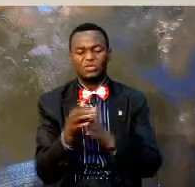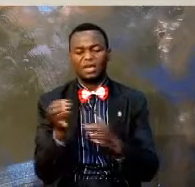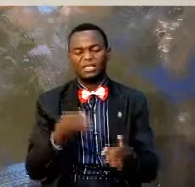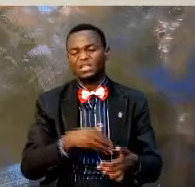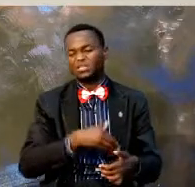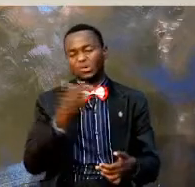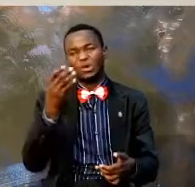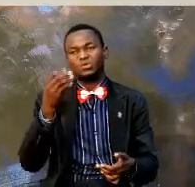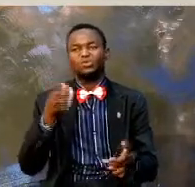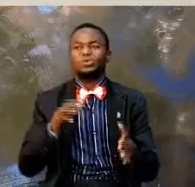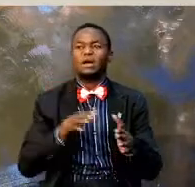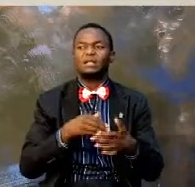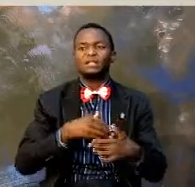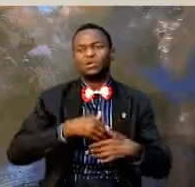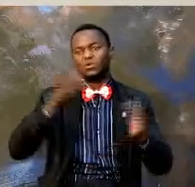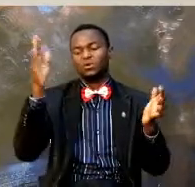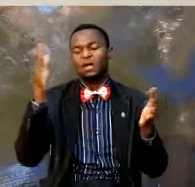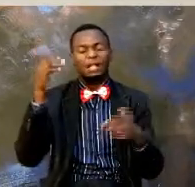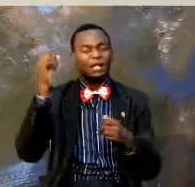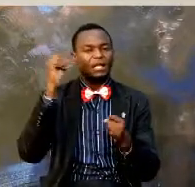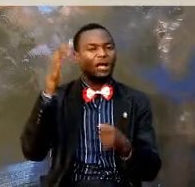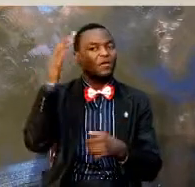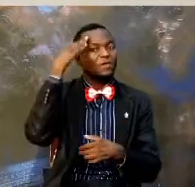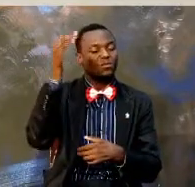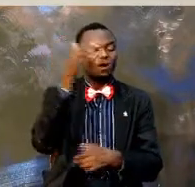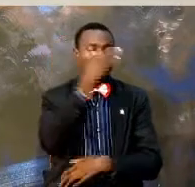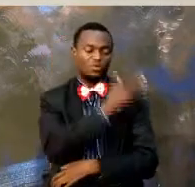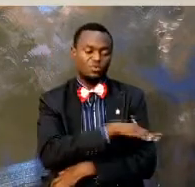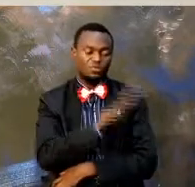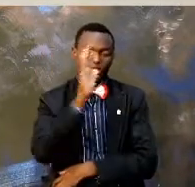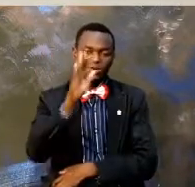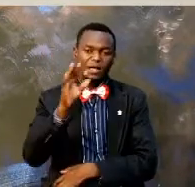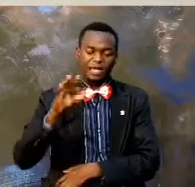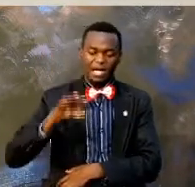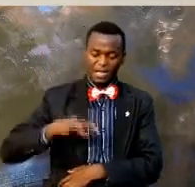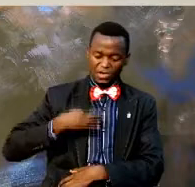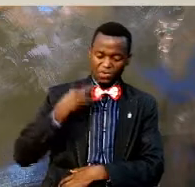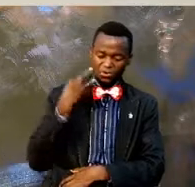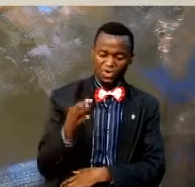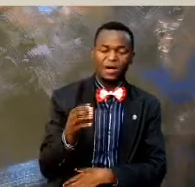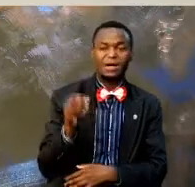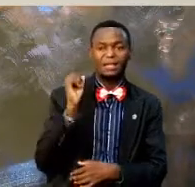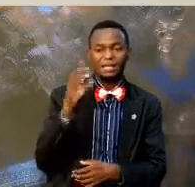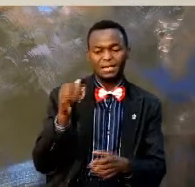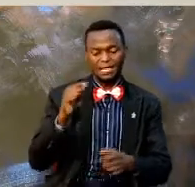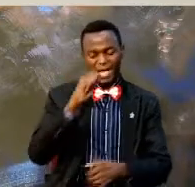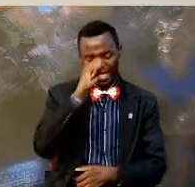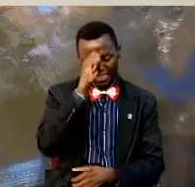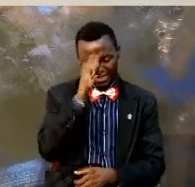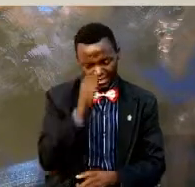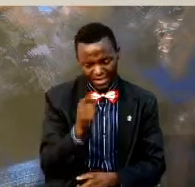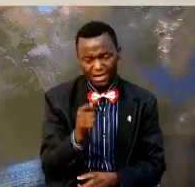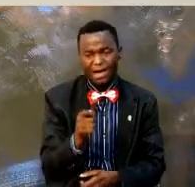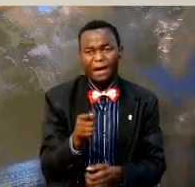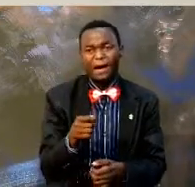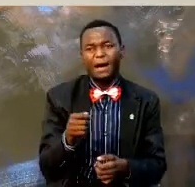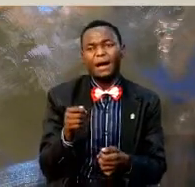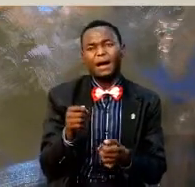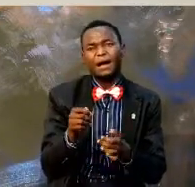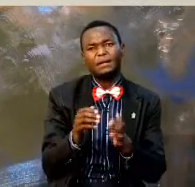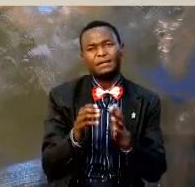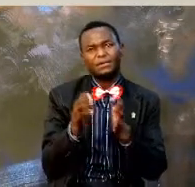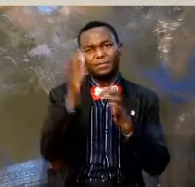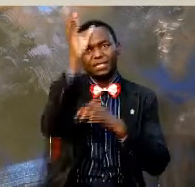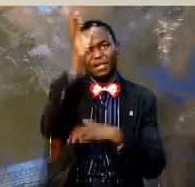anatawanyika, lakini hawakujua kumbe utumishi wake ameutoa ili anyenyekee mpaka msalabani kwa ajili